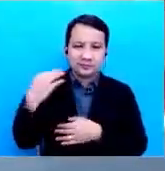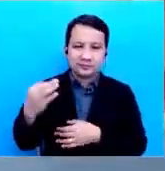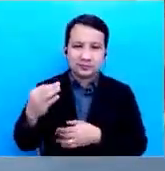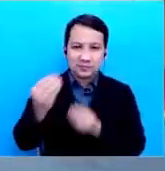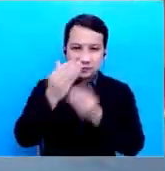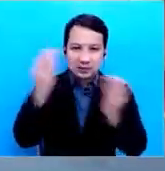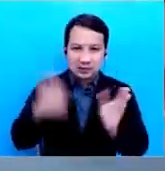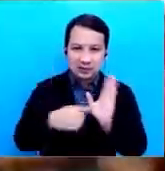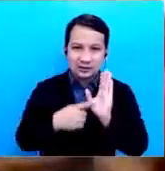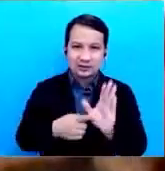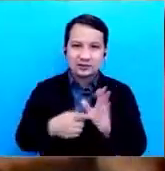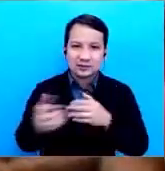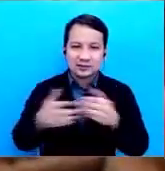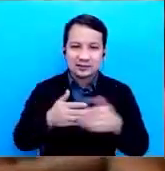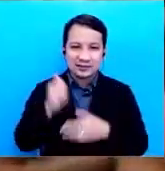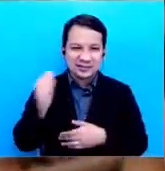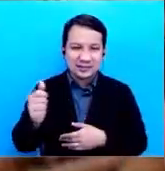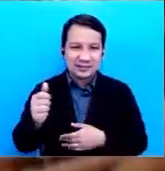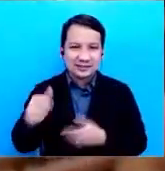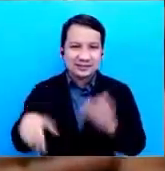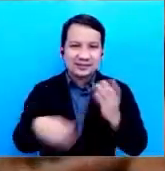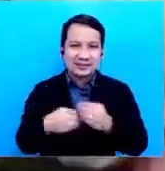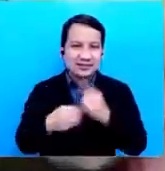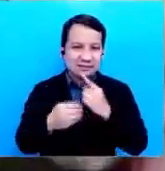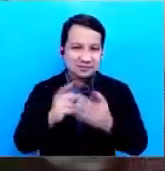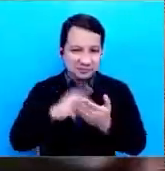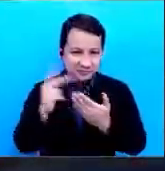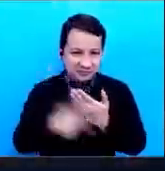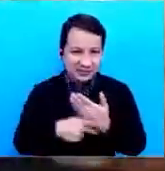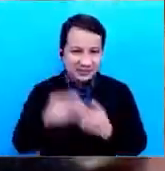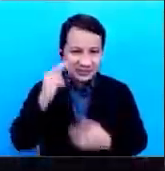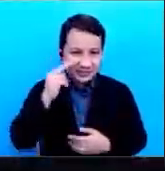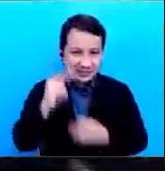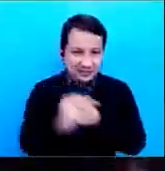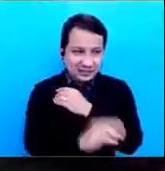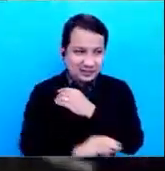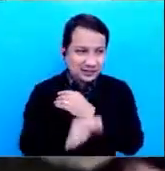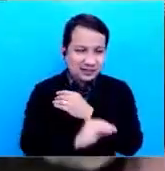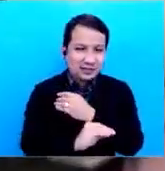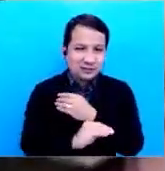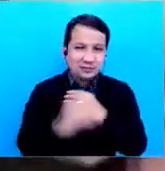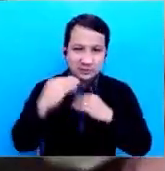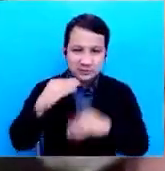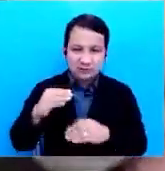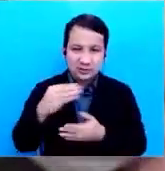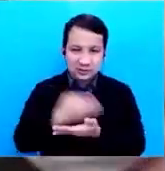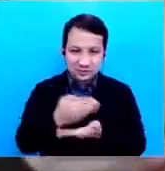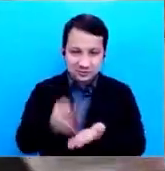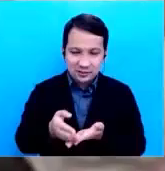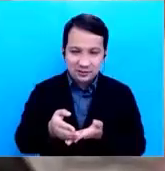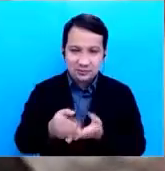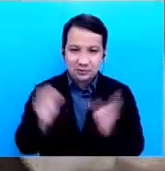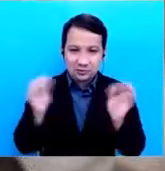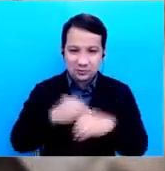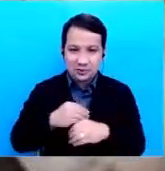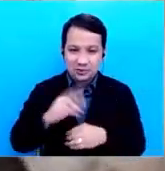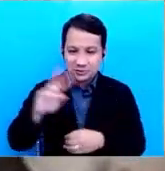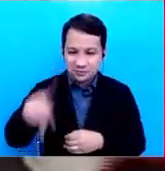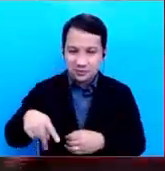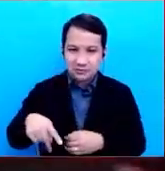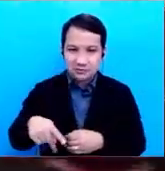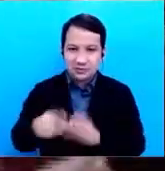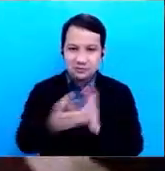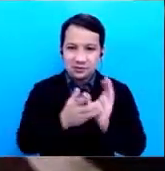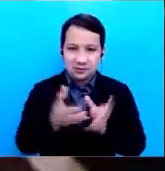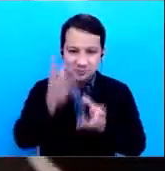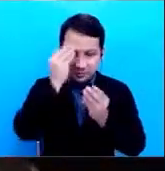naman ni Robredo ang kanyang naging proyekto sa Negros kahit palimitado lang ang budget ng Office of the Vice President. Kabilang narito ang Community Learning